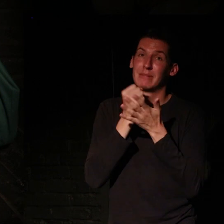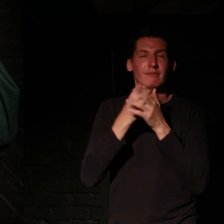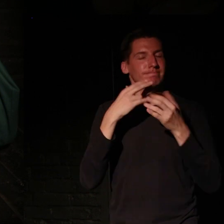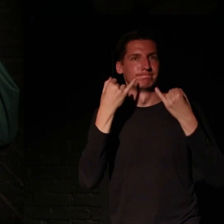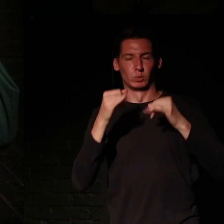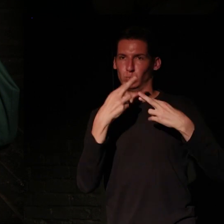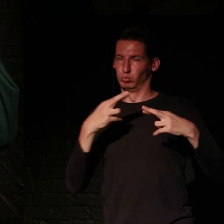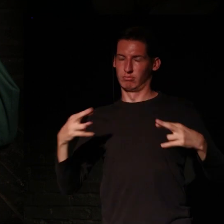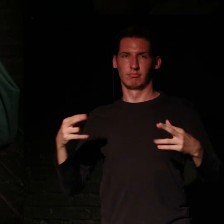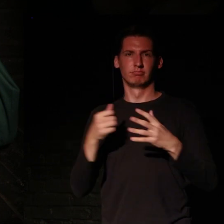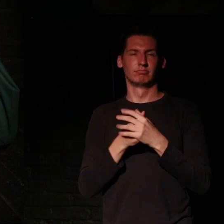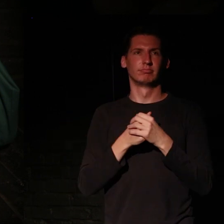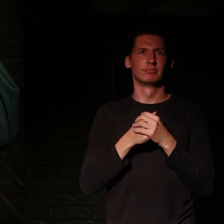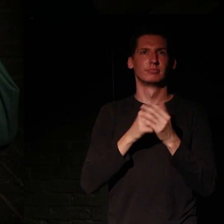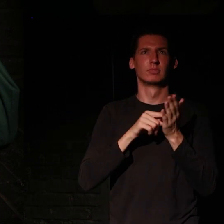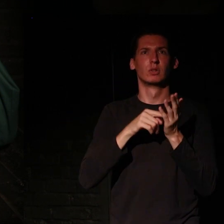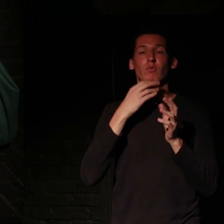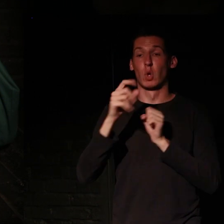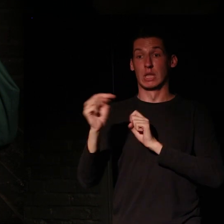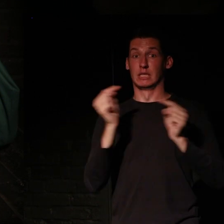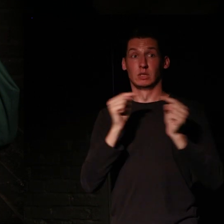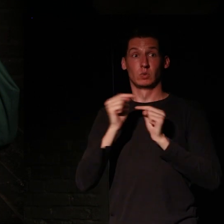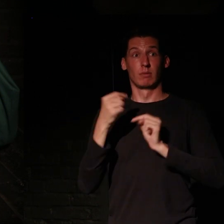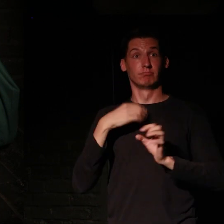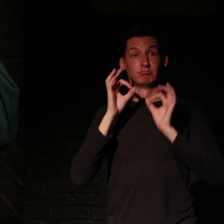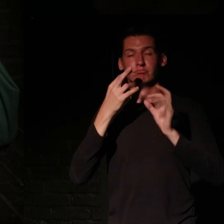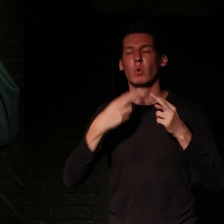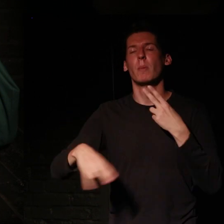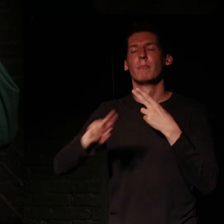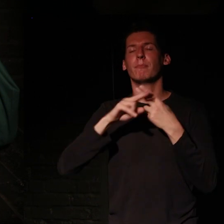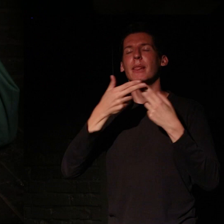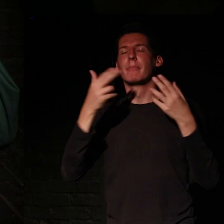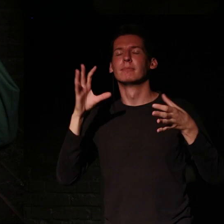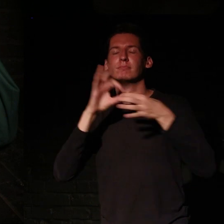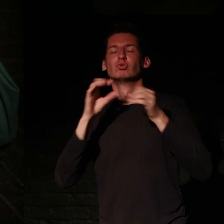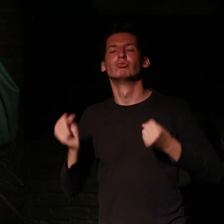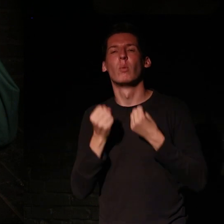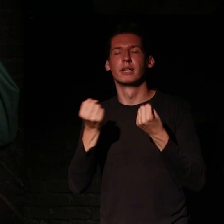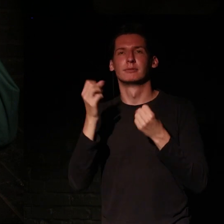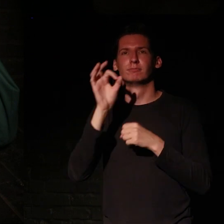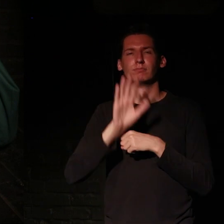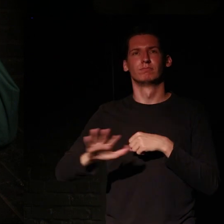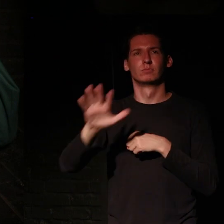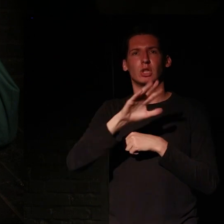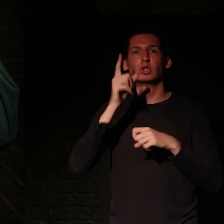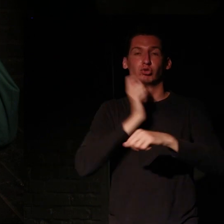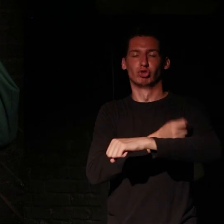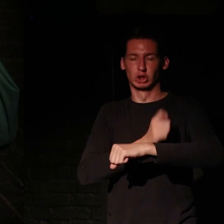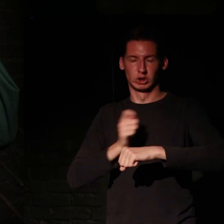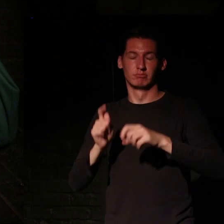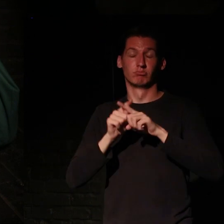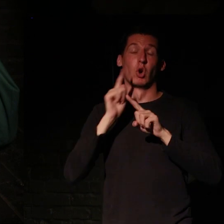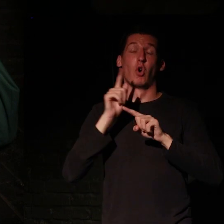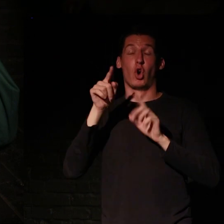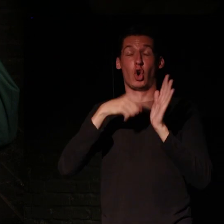że ta dyskusja była odpowiedzią właściwie na działania chrześcijańskie,